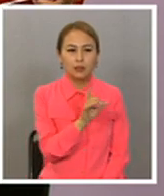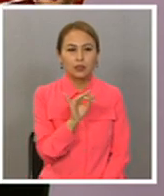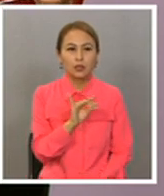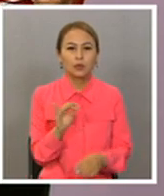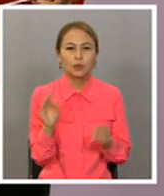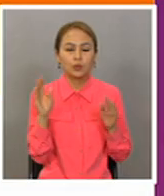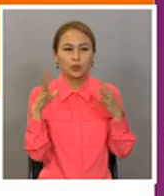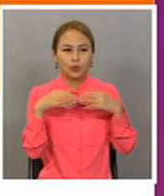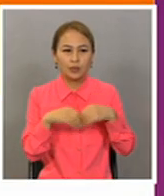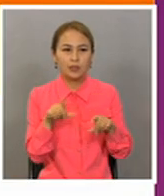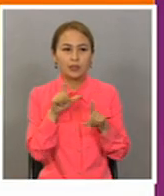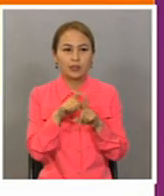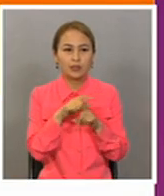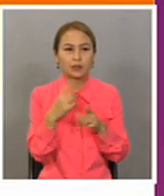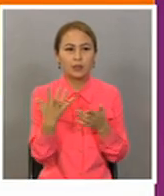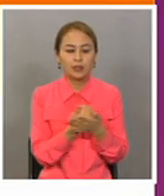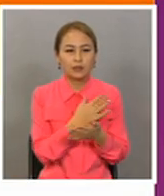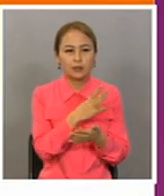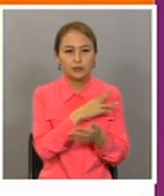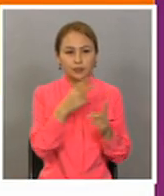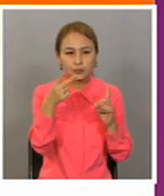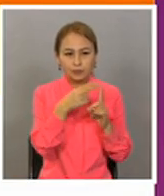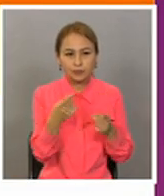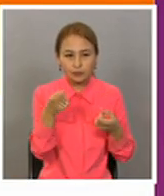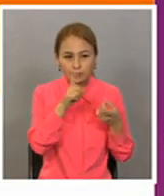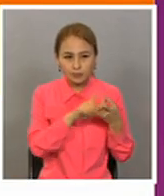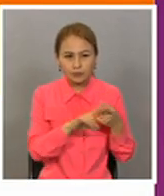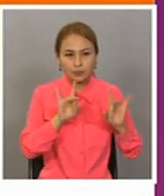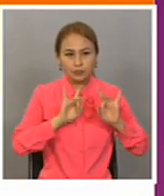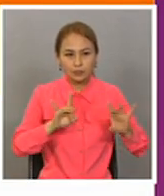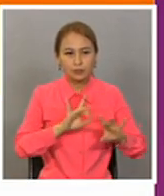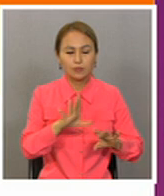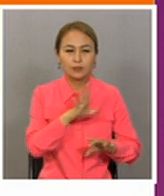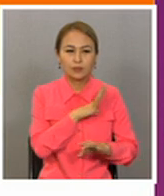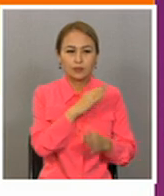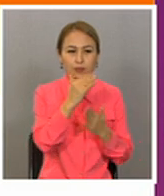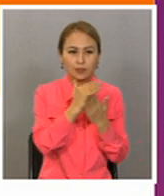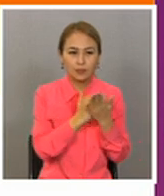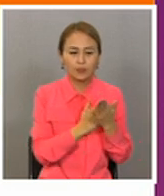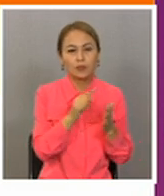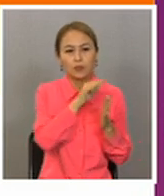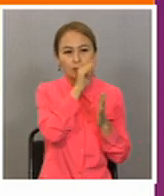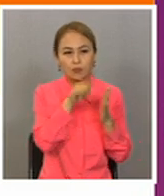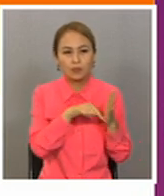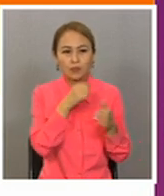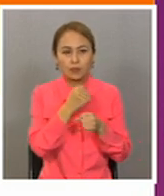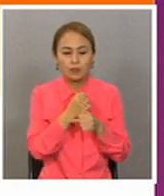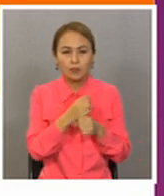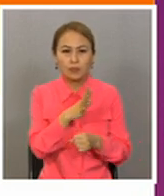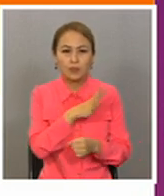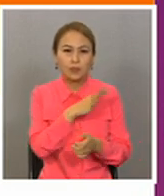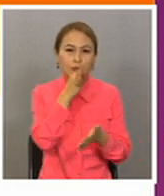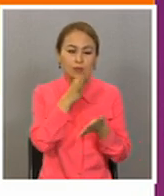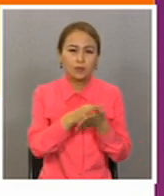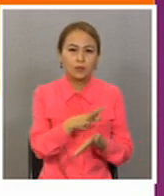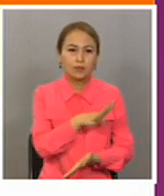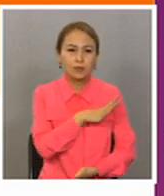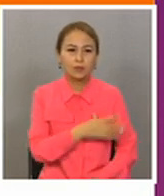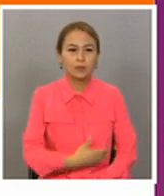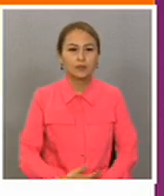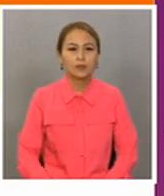есімді анықтадыңдар. Мәтін мазмұны бойынша пікір білдіруге бағытталған сұрақтар құрастырдыңдар және жауап